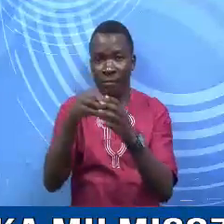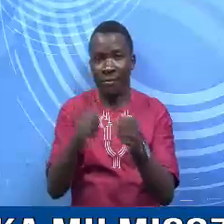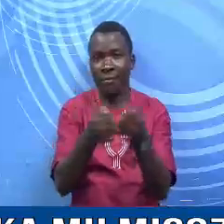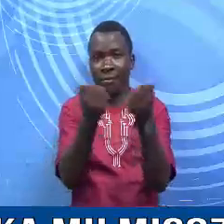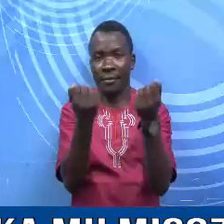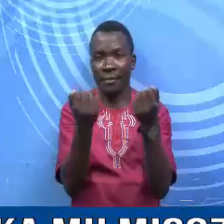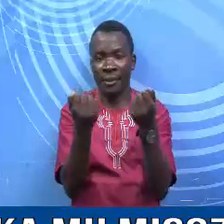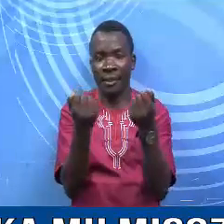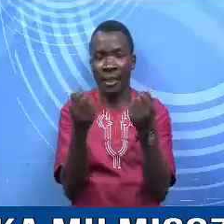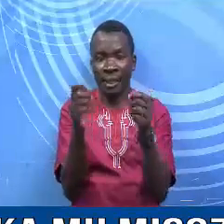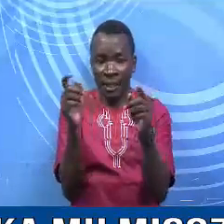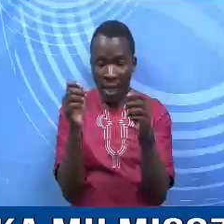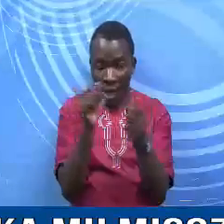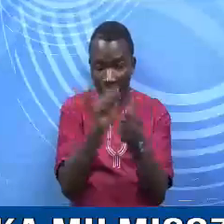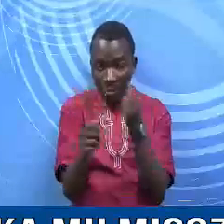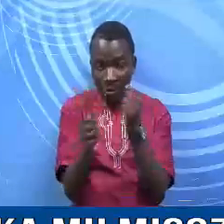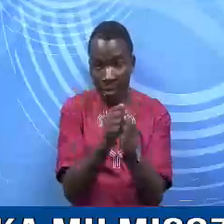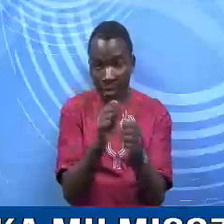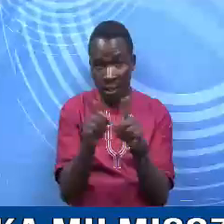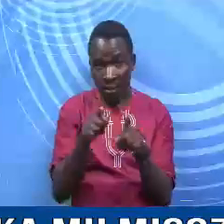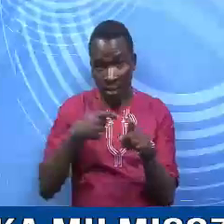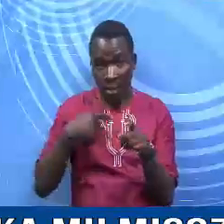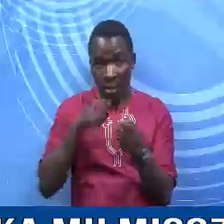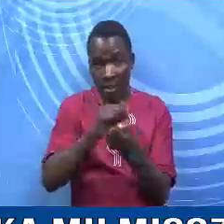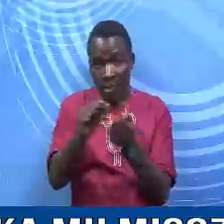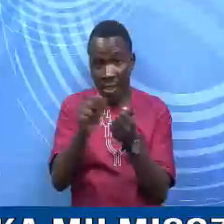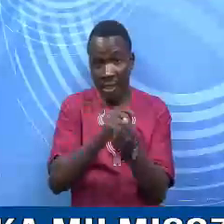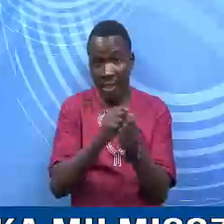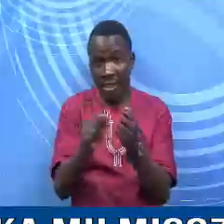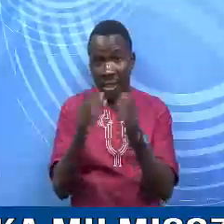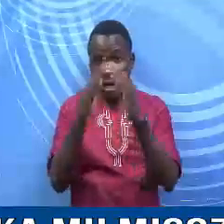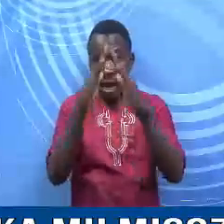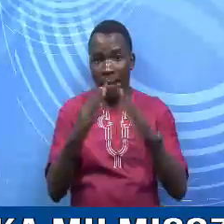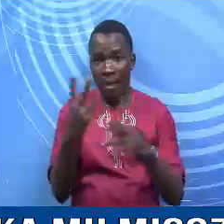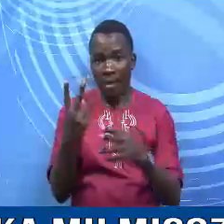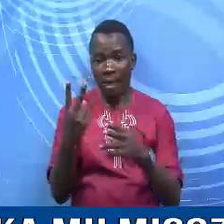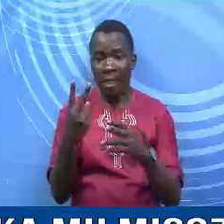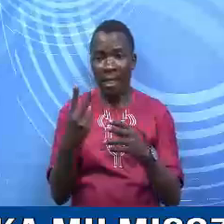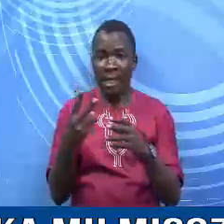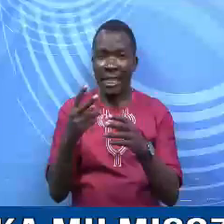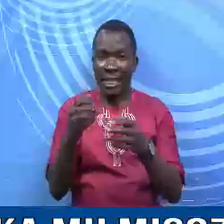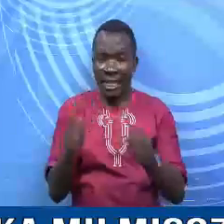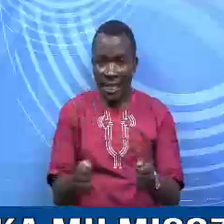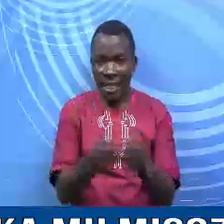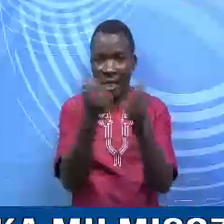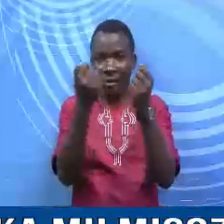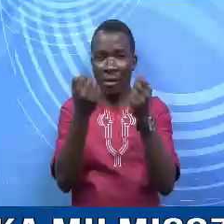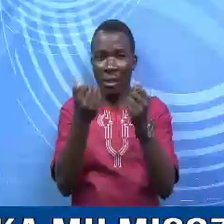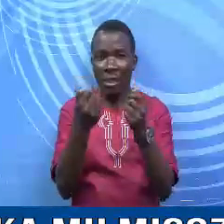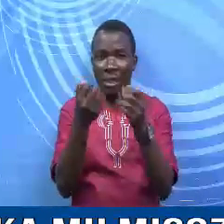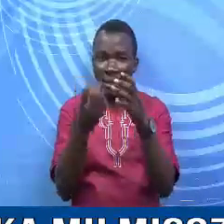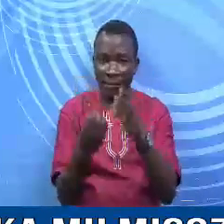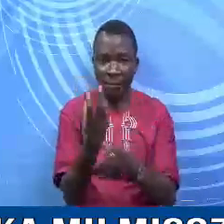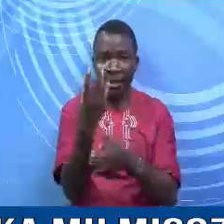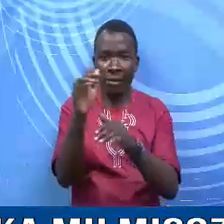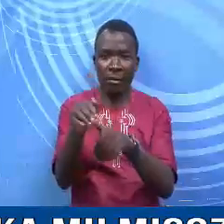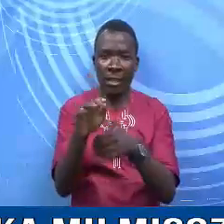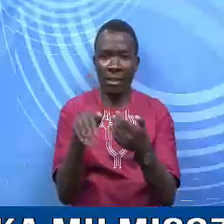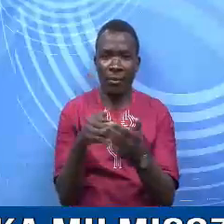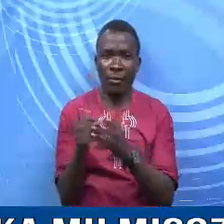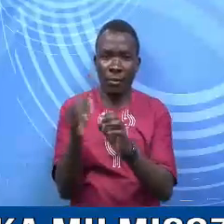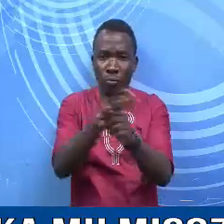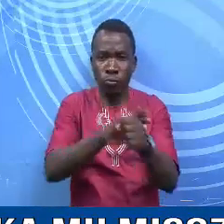garadusenyera kubu nkanje gansenyeye amazu abiri ingaruka imyaka twahinze yose iruzurana kadusanga no mu